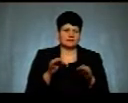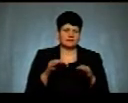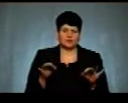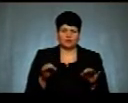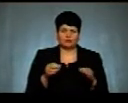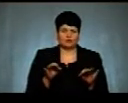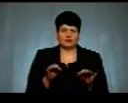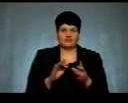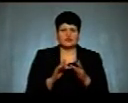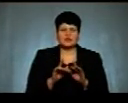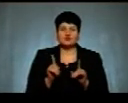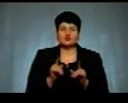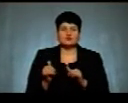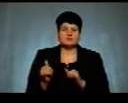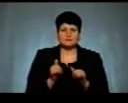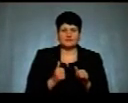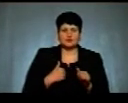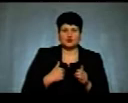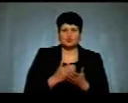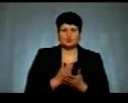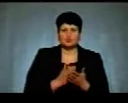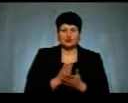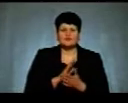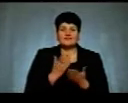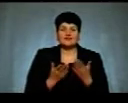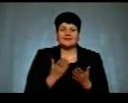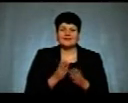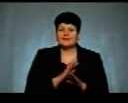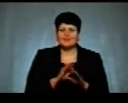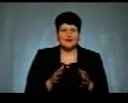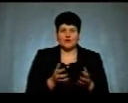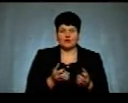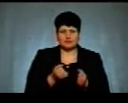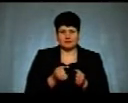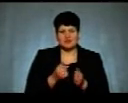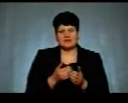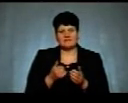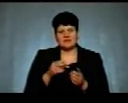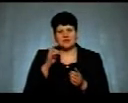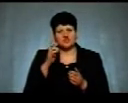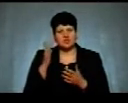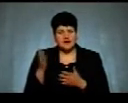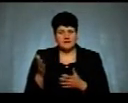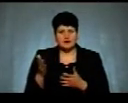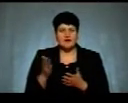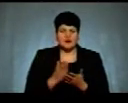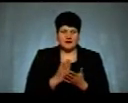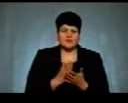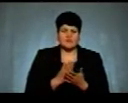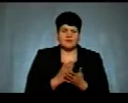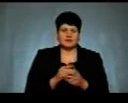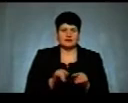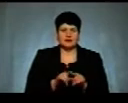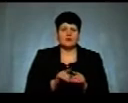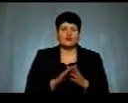інтернеті, щодо забезпечення військовослужбовців, які не отримали від держави, а є така у нас